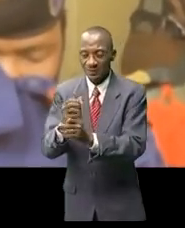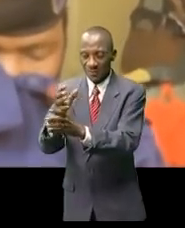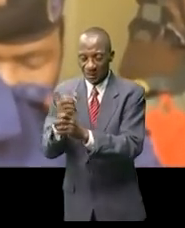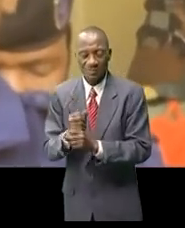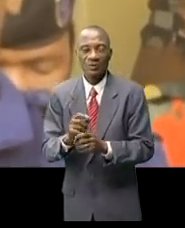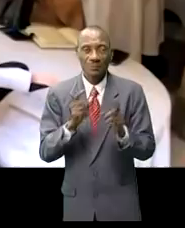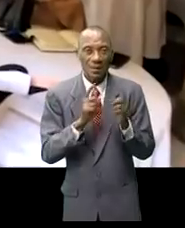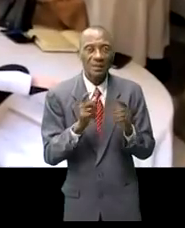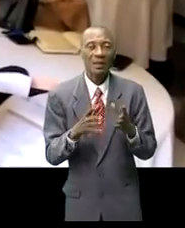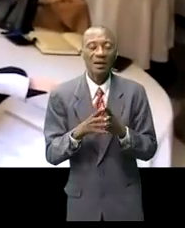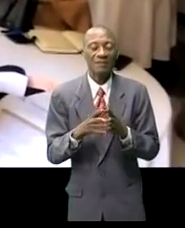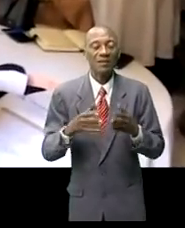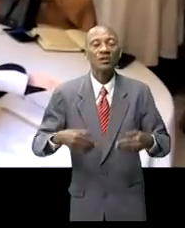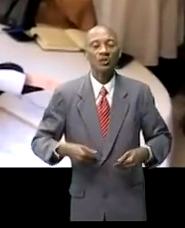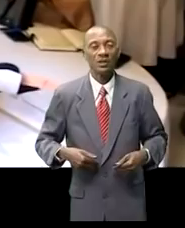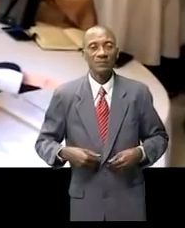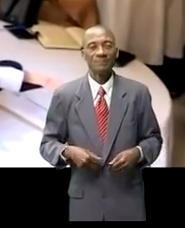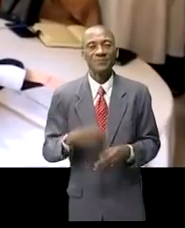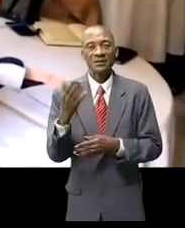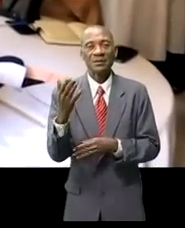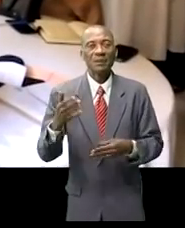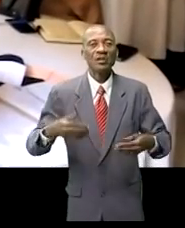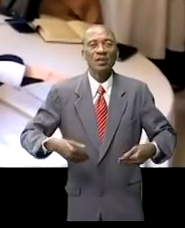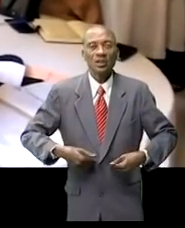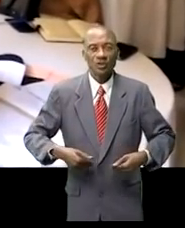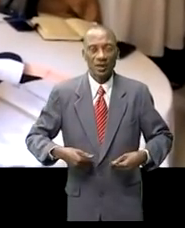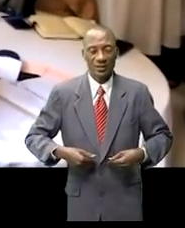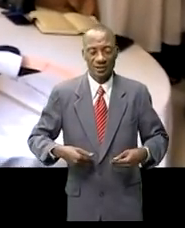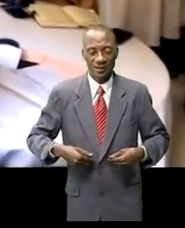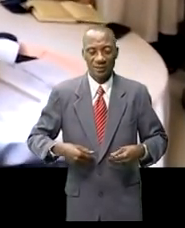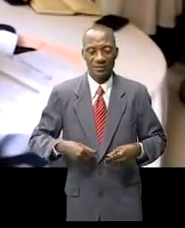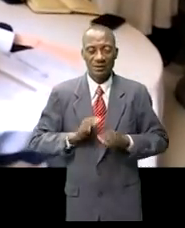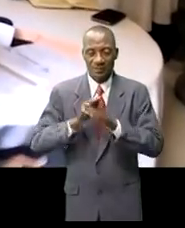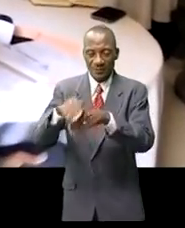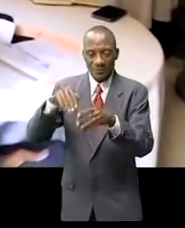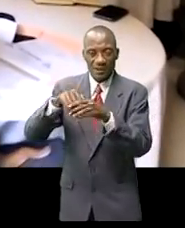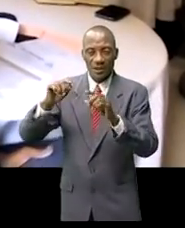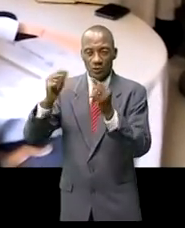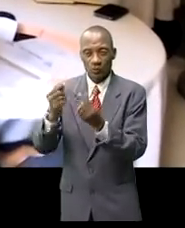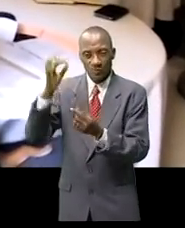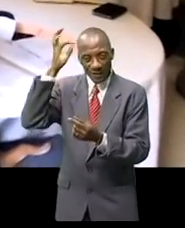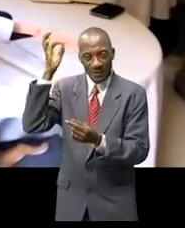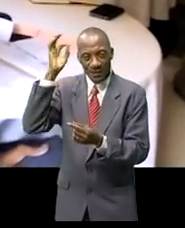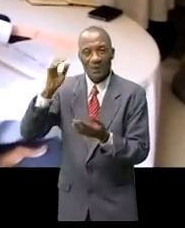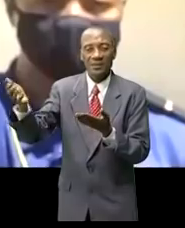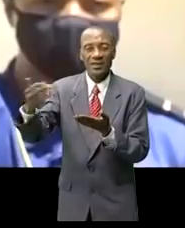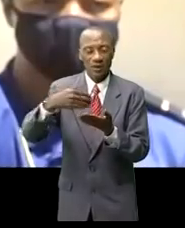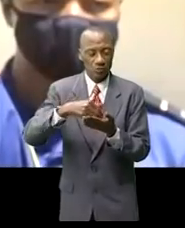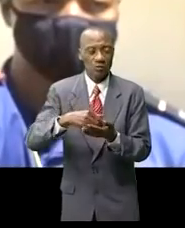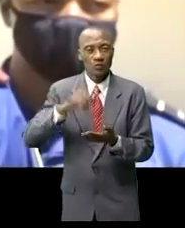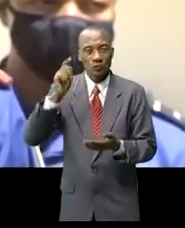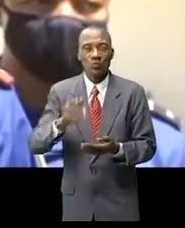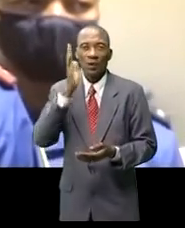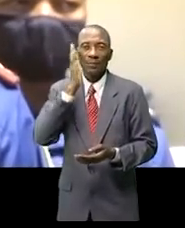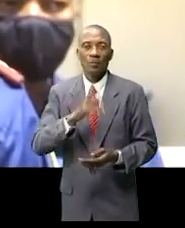Boni Benjamin d'appeler le jeune, encore actif dans différentes milices, à la prise de conscience républicaine de faire la paix. Vous avez